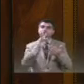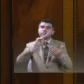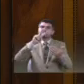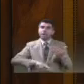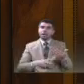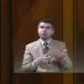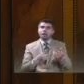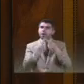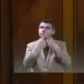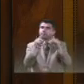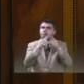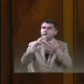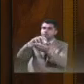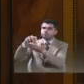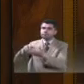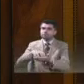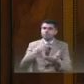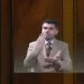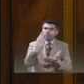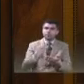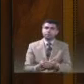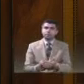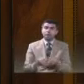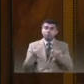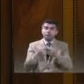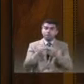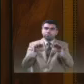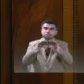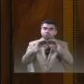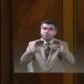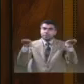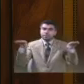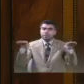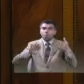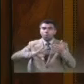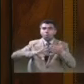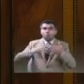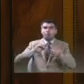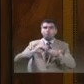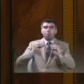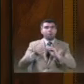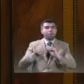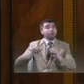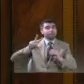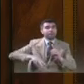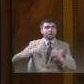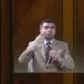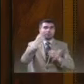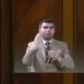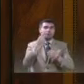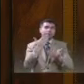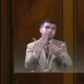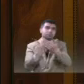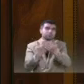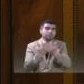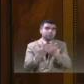أساسا التي فقدت السيطرة على استقرارها وأصبحت في وضع